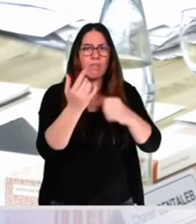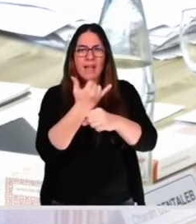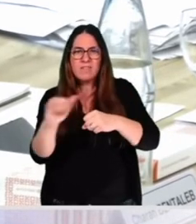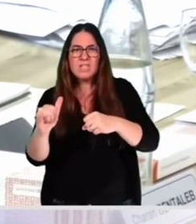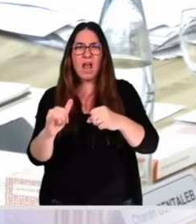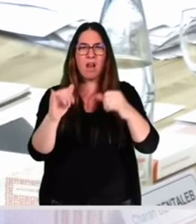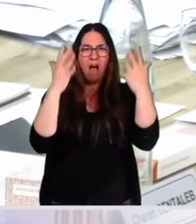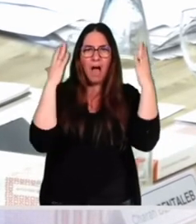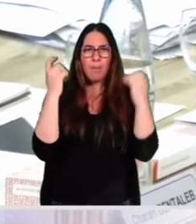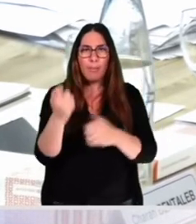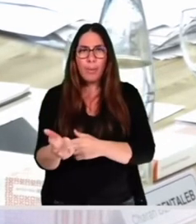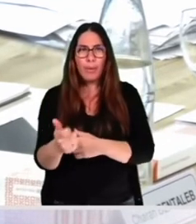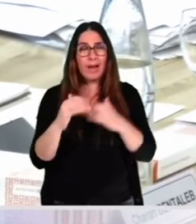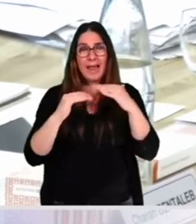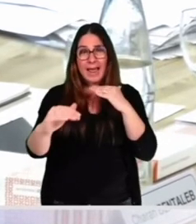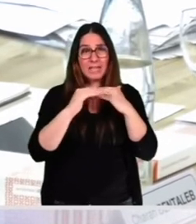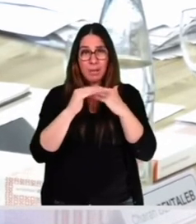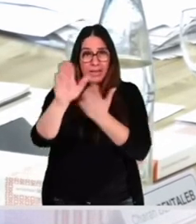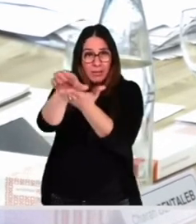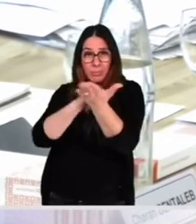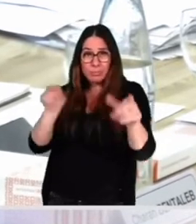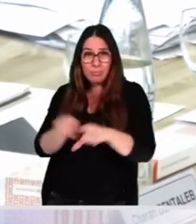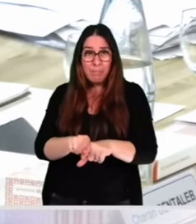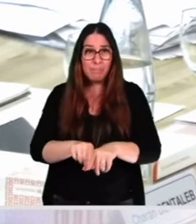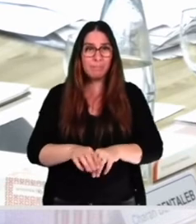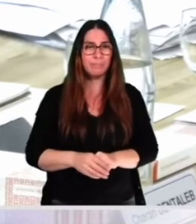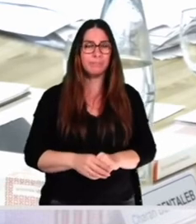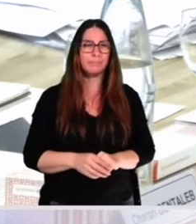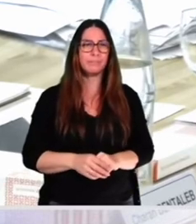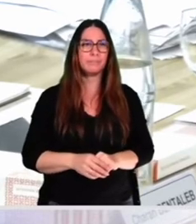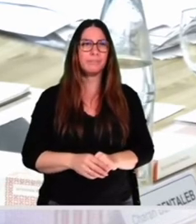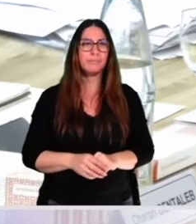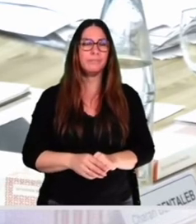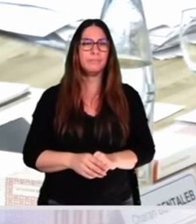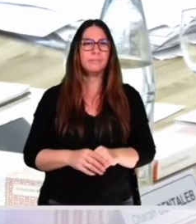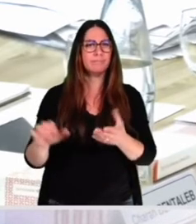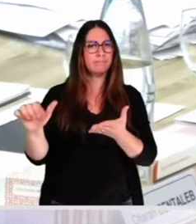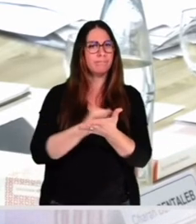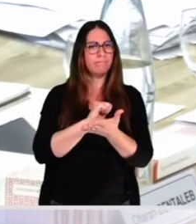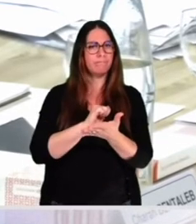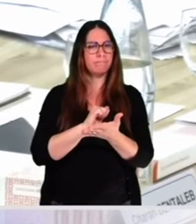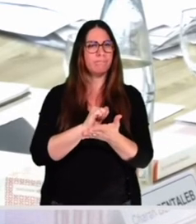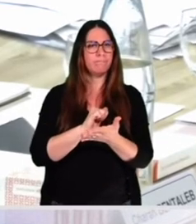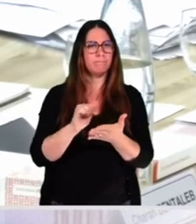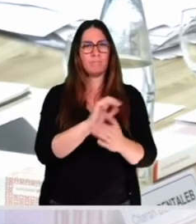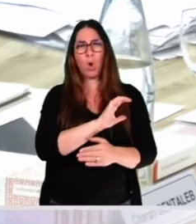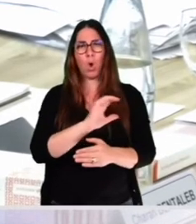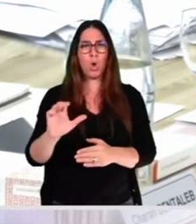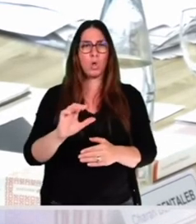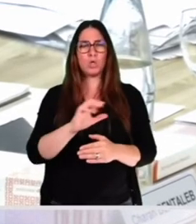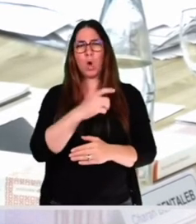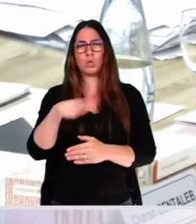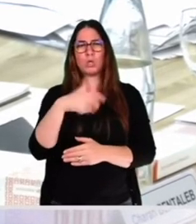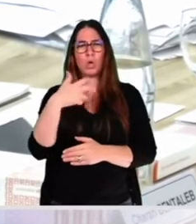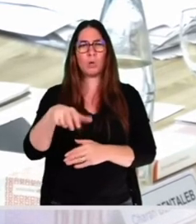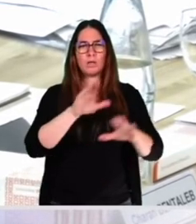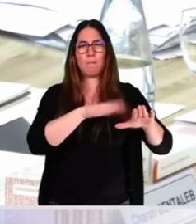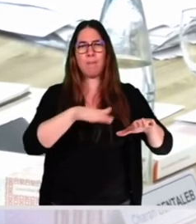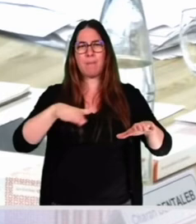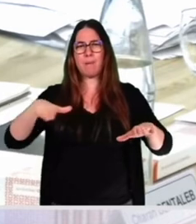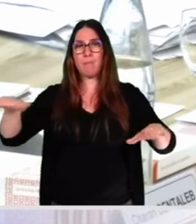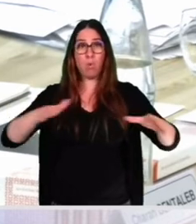artificiel. L'esplanade semble marcher sur les mêmes traces. La suppression de centaines de places de stationnement en